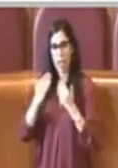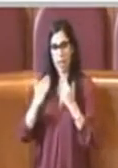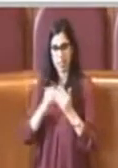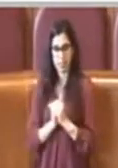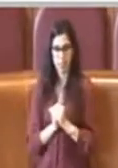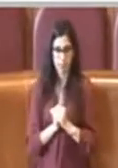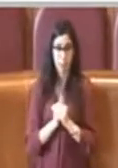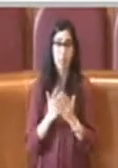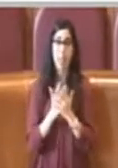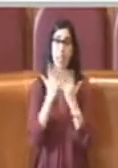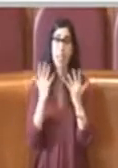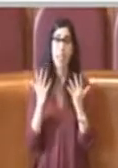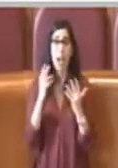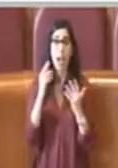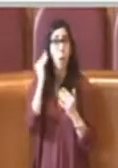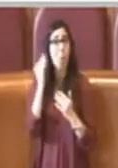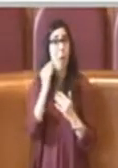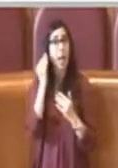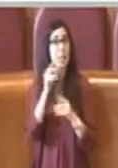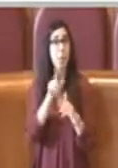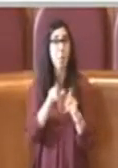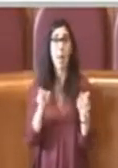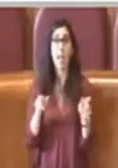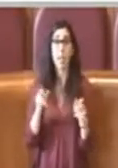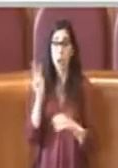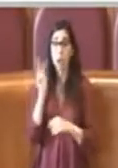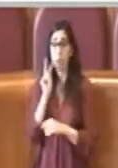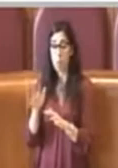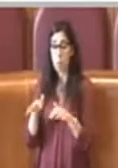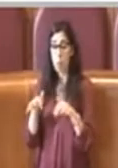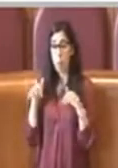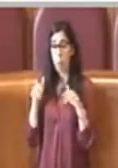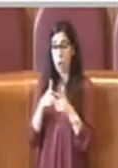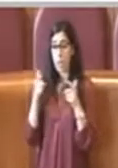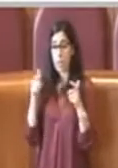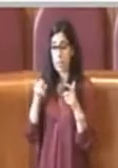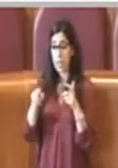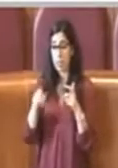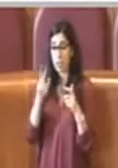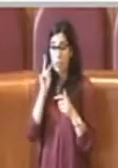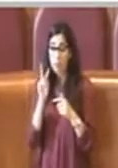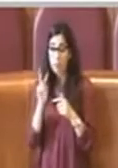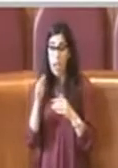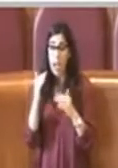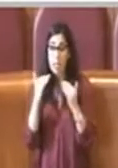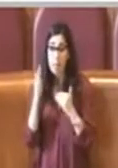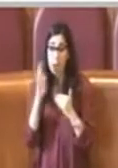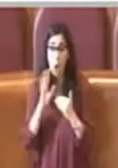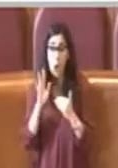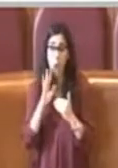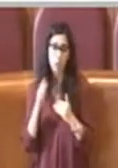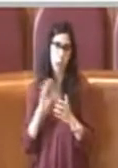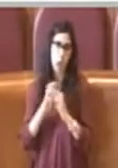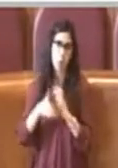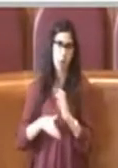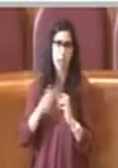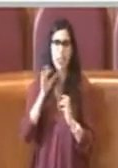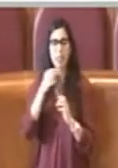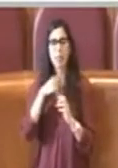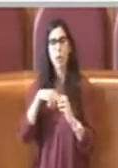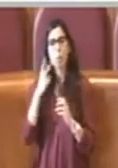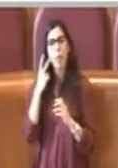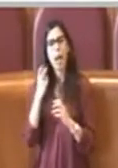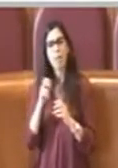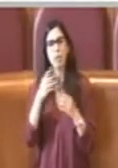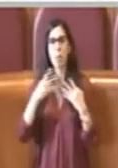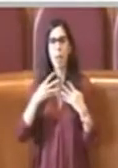prevedere, insomma, una folla di persone che vogliono assistere alle assemblee potrebbe essere complicato, quindi abbiamo previsto un meccanismo di prenotazione, come